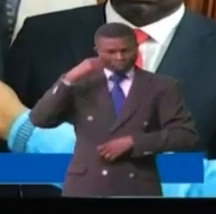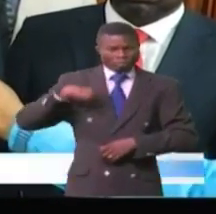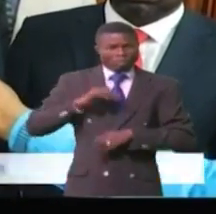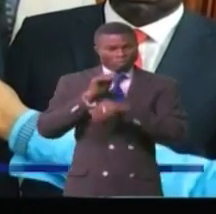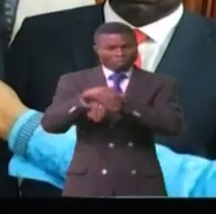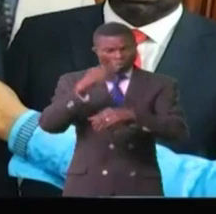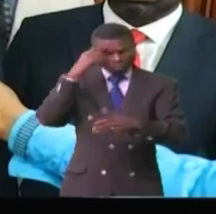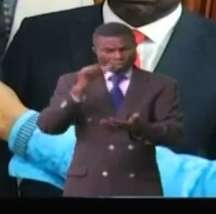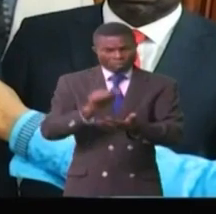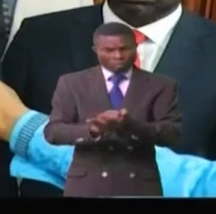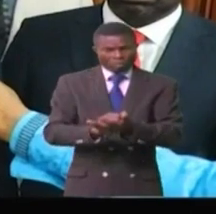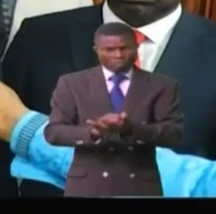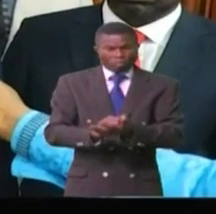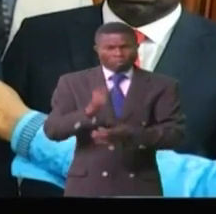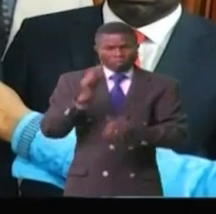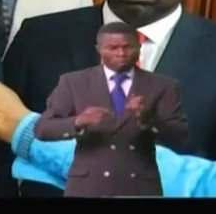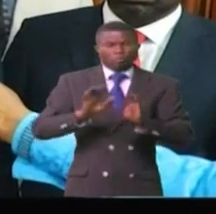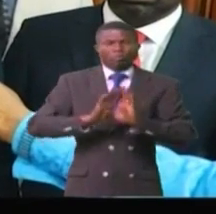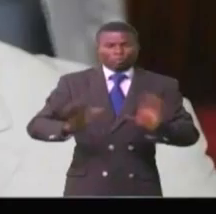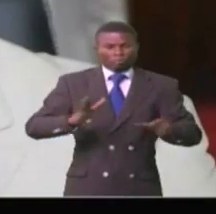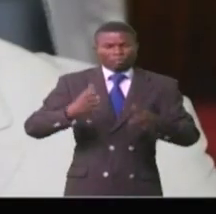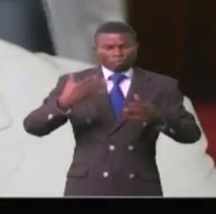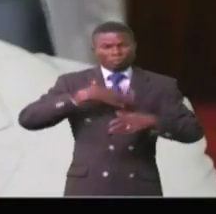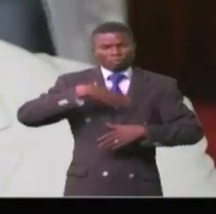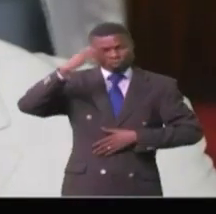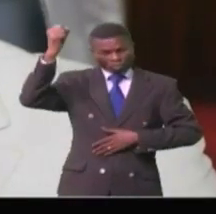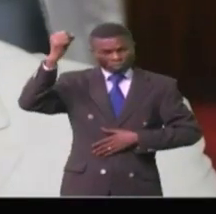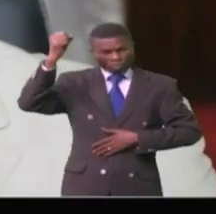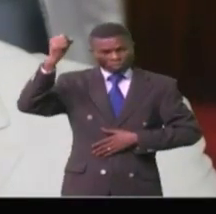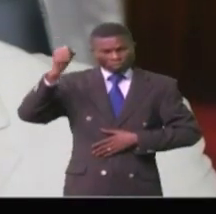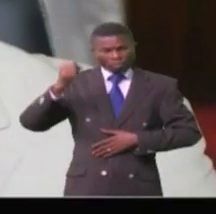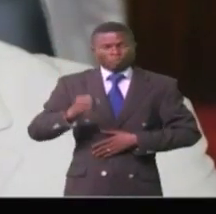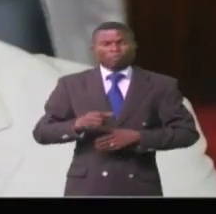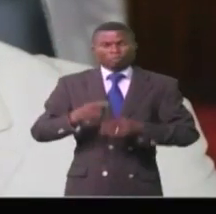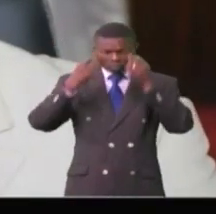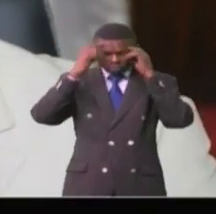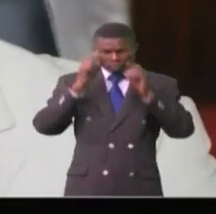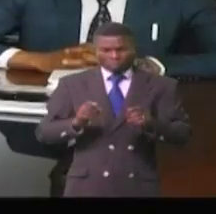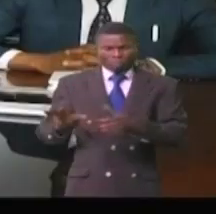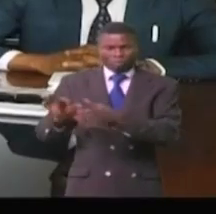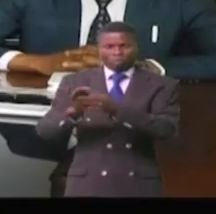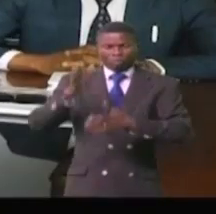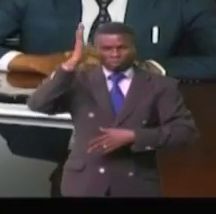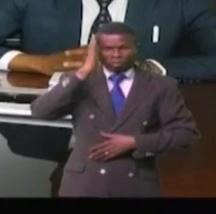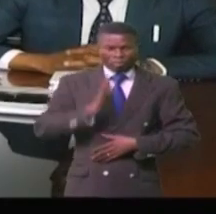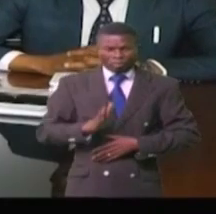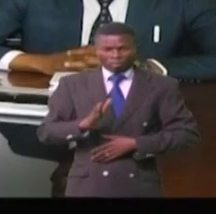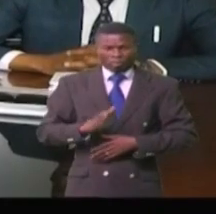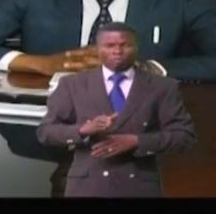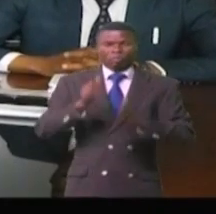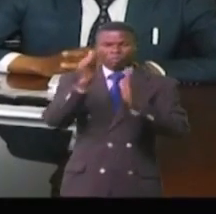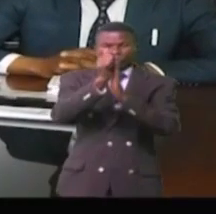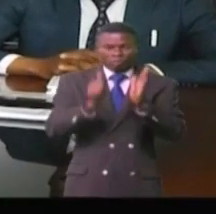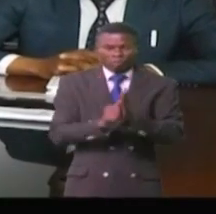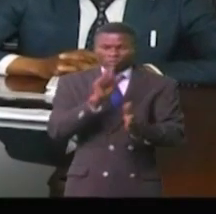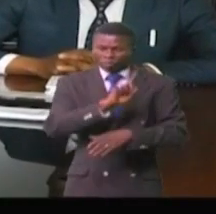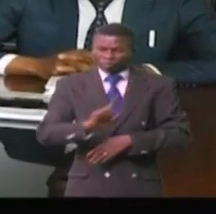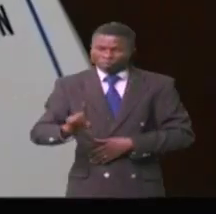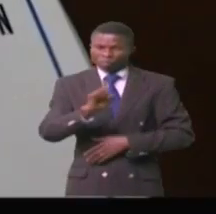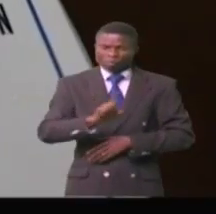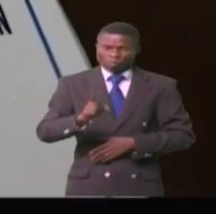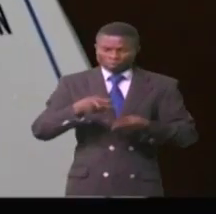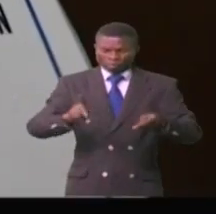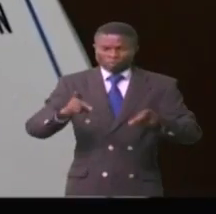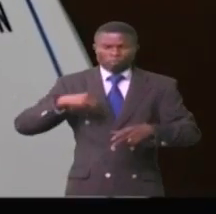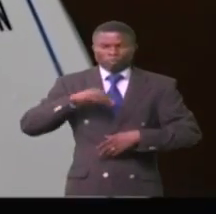cela. Et je crois que nous allons y parvenir. La charte de l'Union sacrée a été scrutée article par article pour permettre aux membres